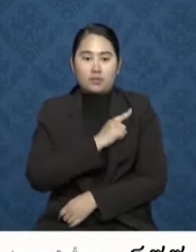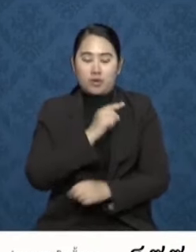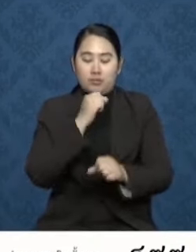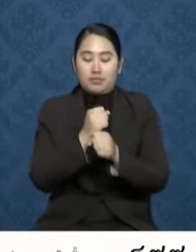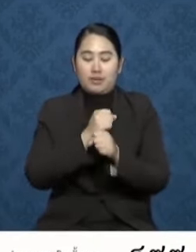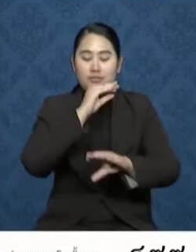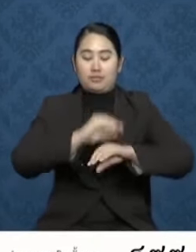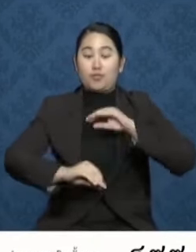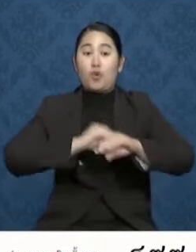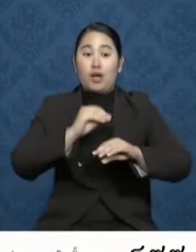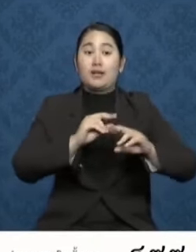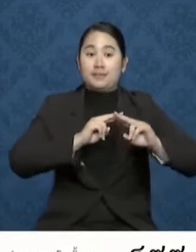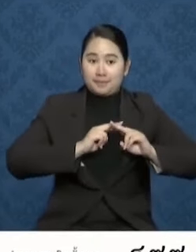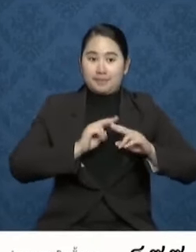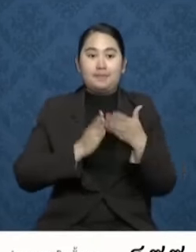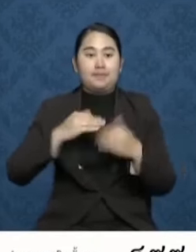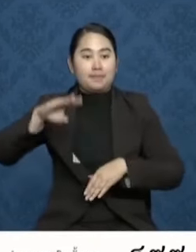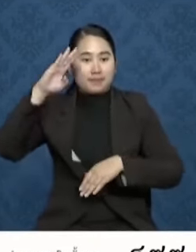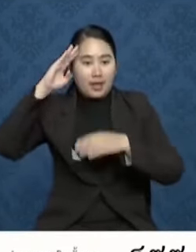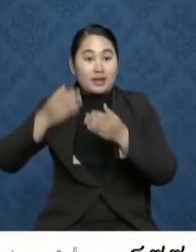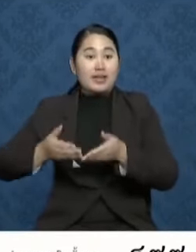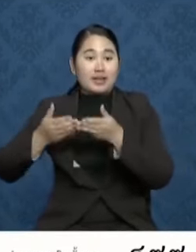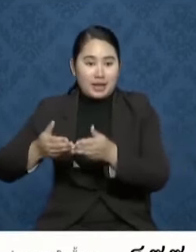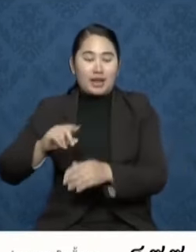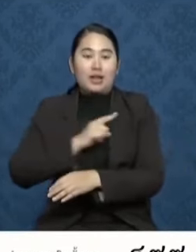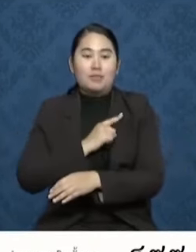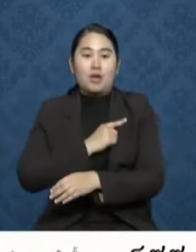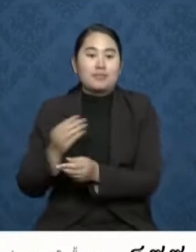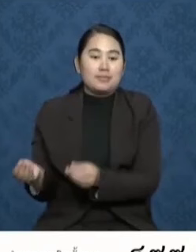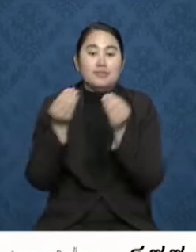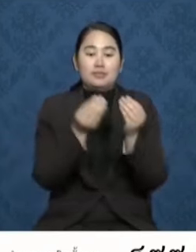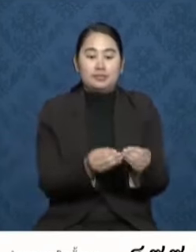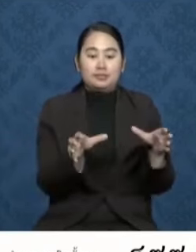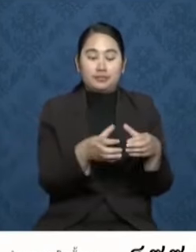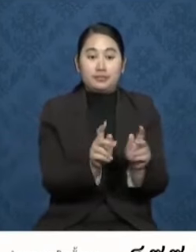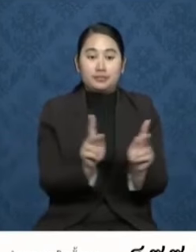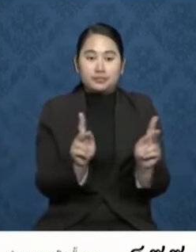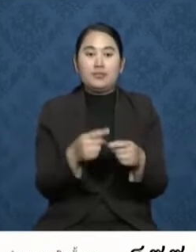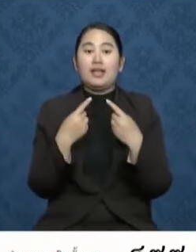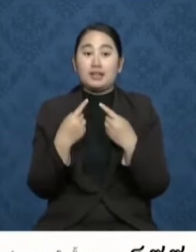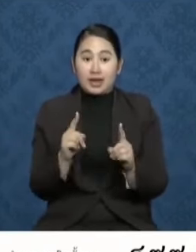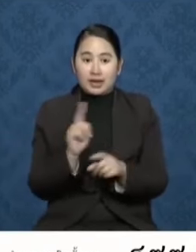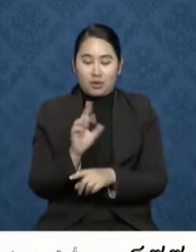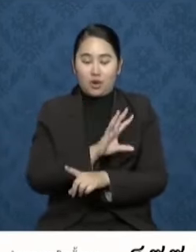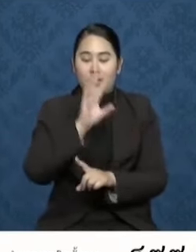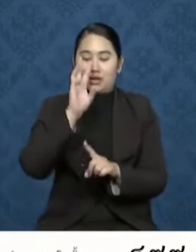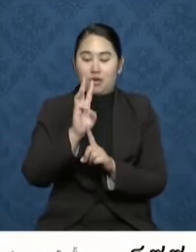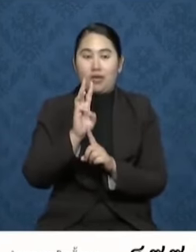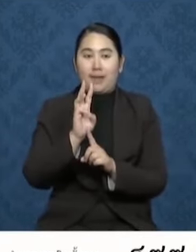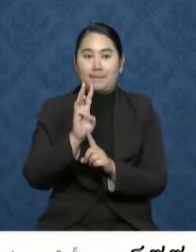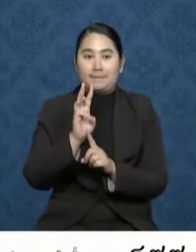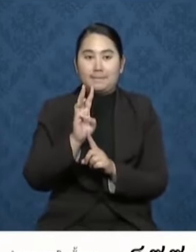รแล้วให้ธรมอบอำนาจในการปฏิแบบงานทุกด้านให้แก่สกพอแต่วันที่